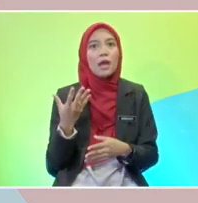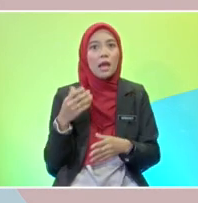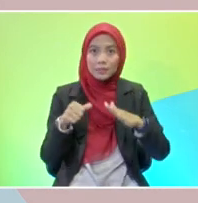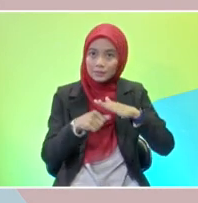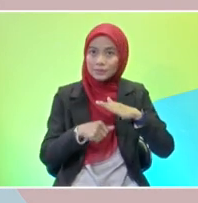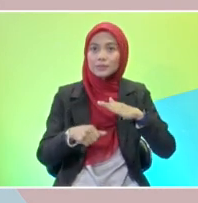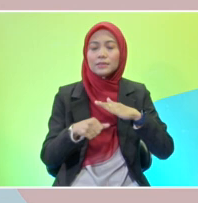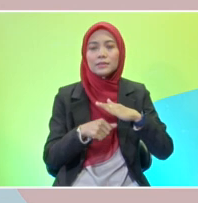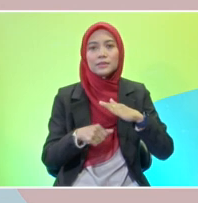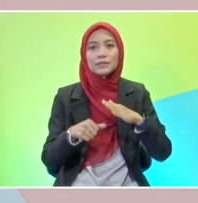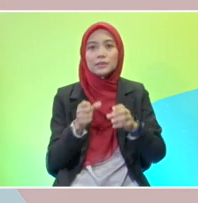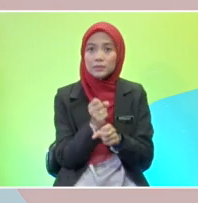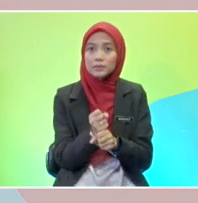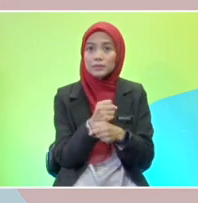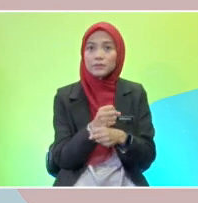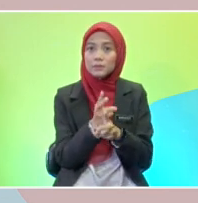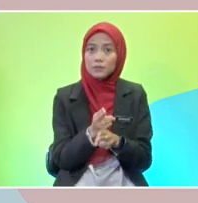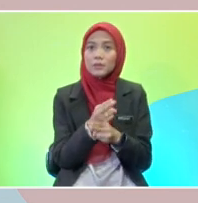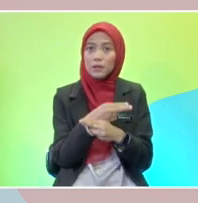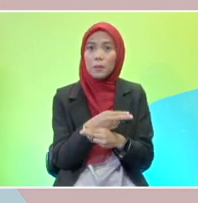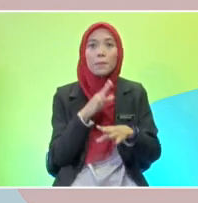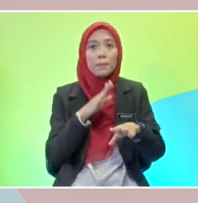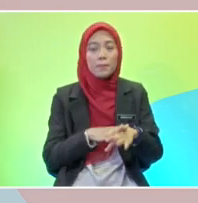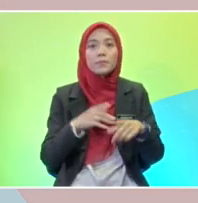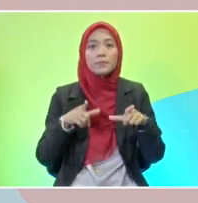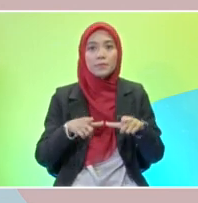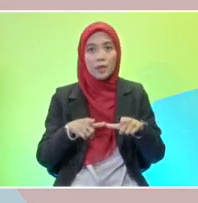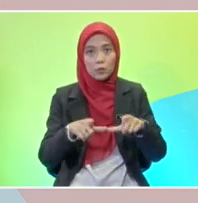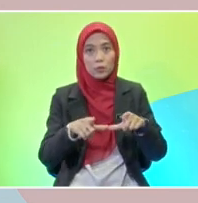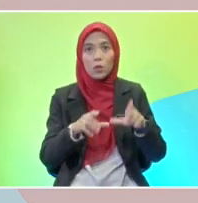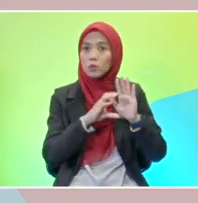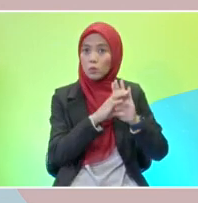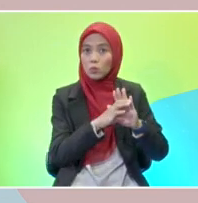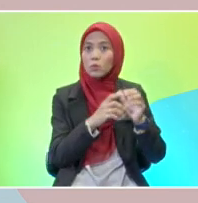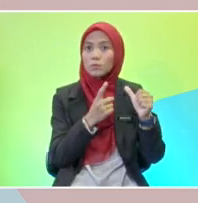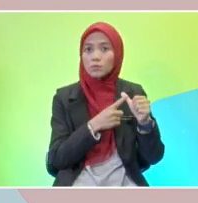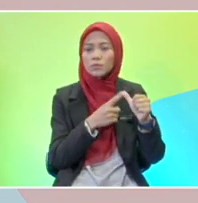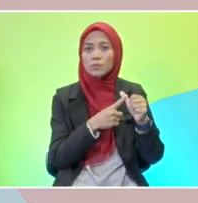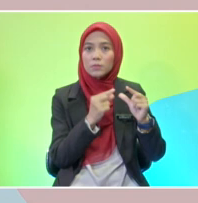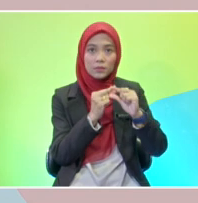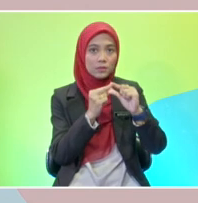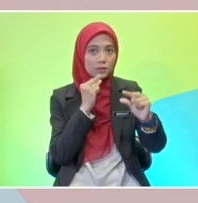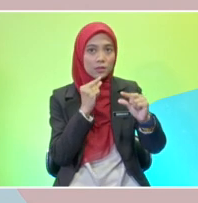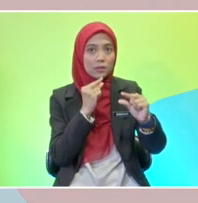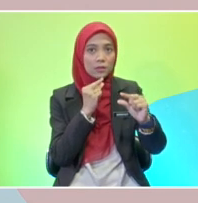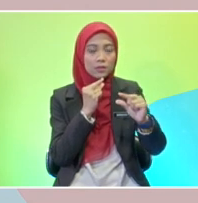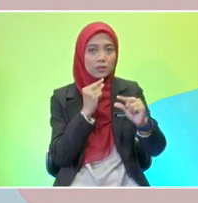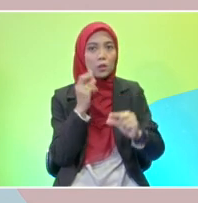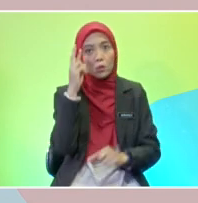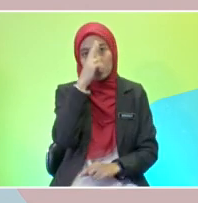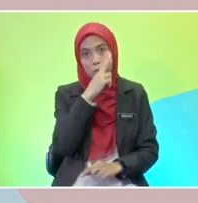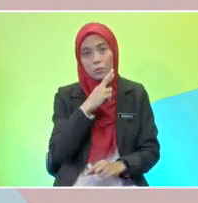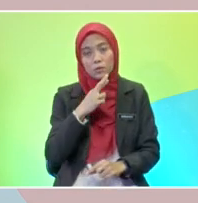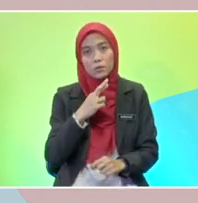kepada seni ukiran kayu contohnya yang pertama adalah garisan ada rupa Bentuk